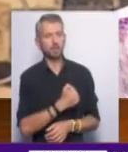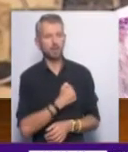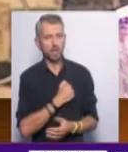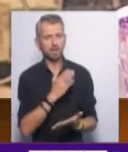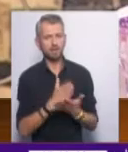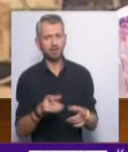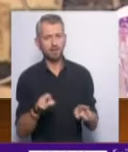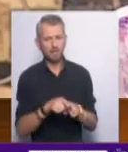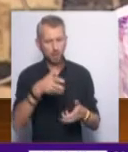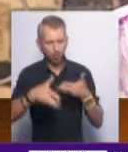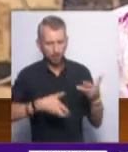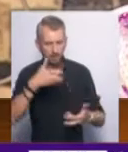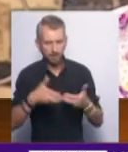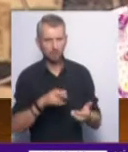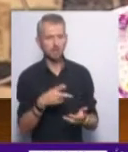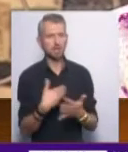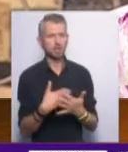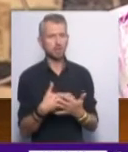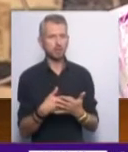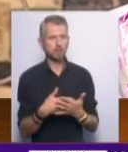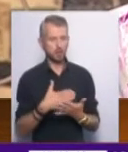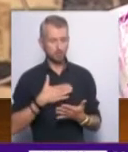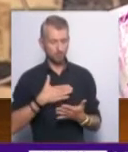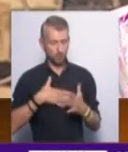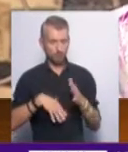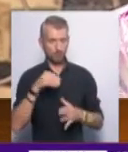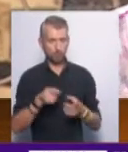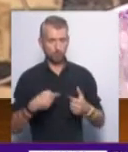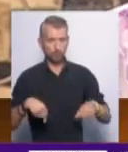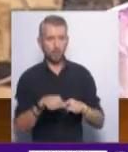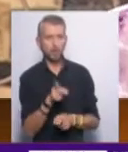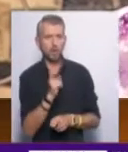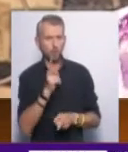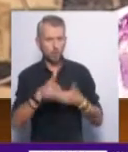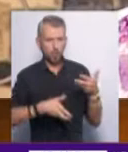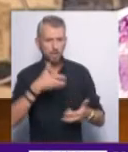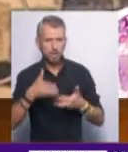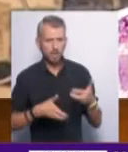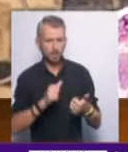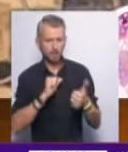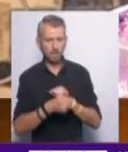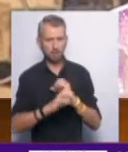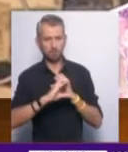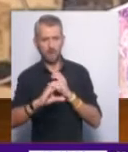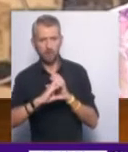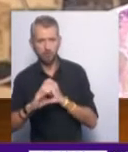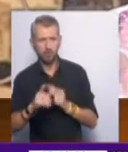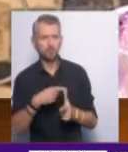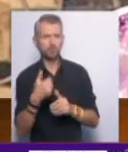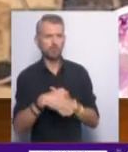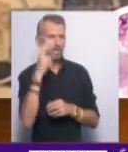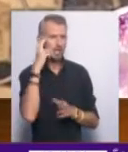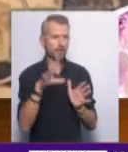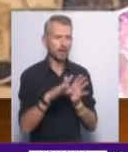такі розриття, от як, наприклад, в моєму виборчому окрузі хтось рив, міняв ці мережі, чи вже «Київенерго»,